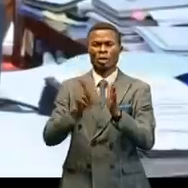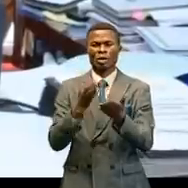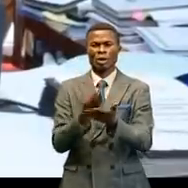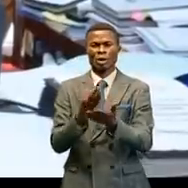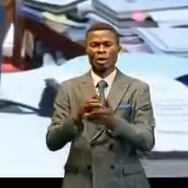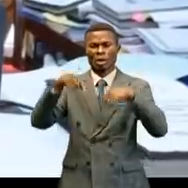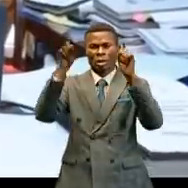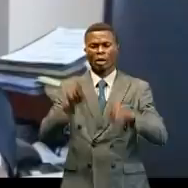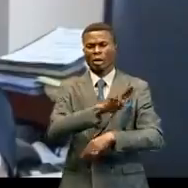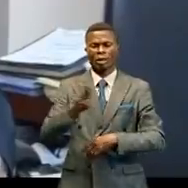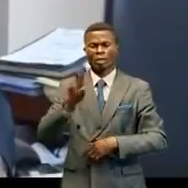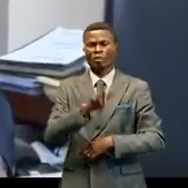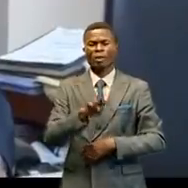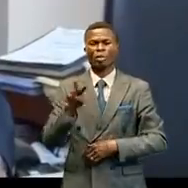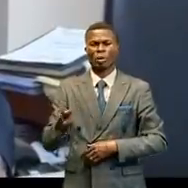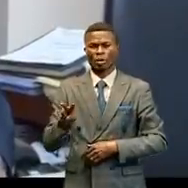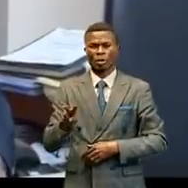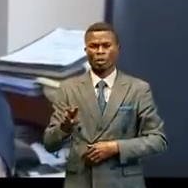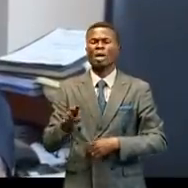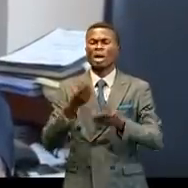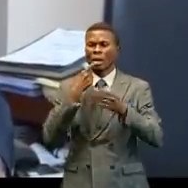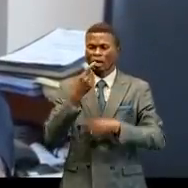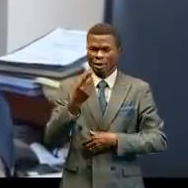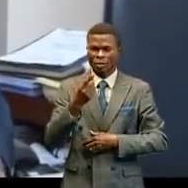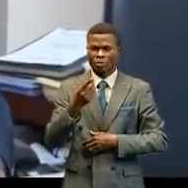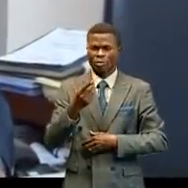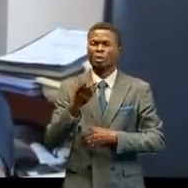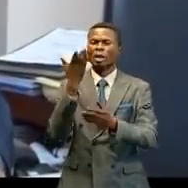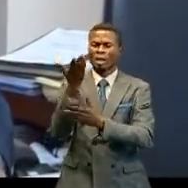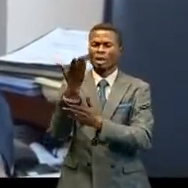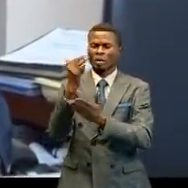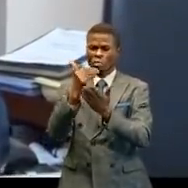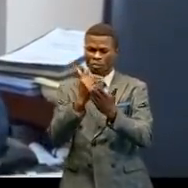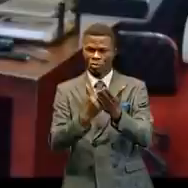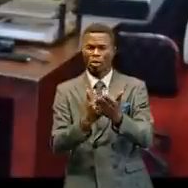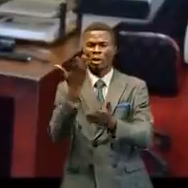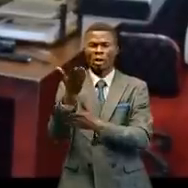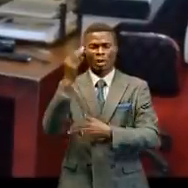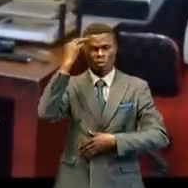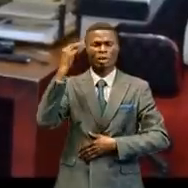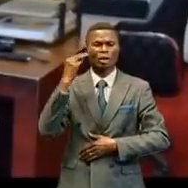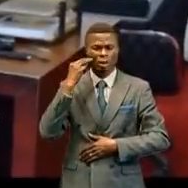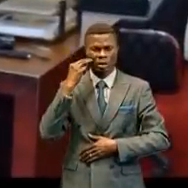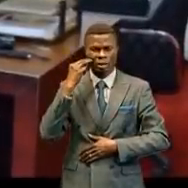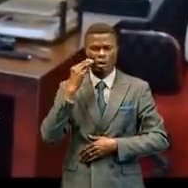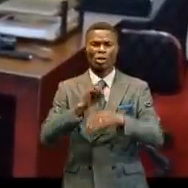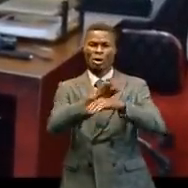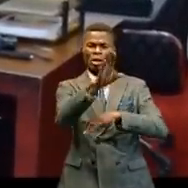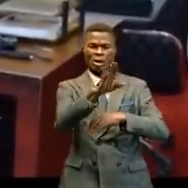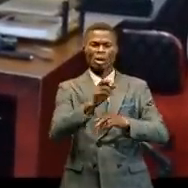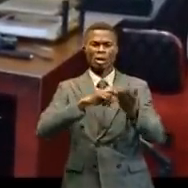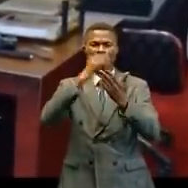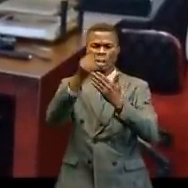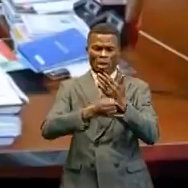pour l'exercice 2022. Il a formulé quelques recommandations invitant les ministres à envoyer leurs projets